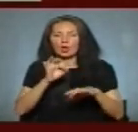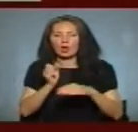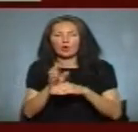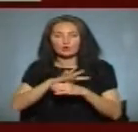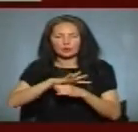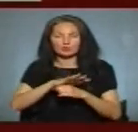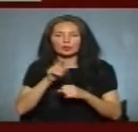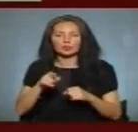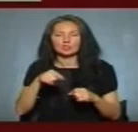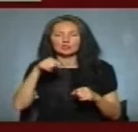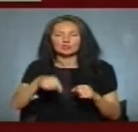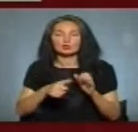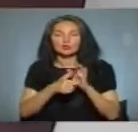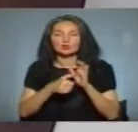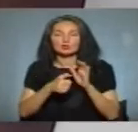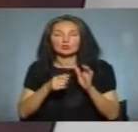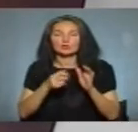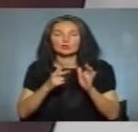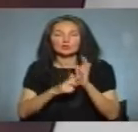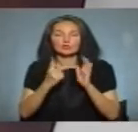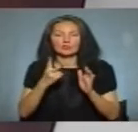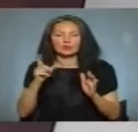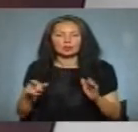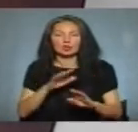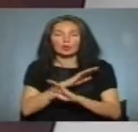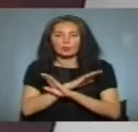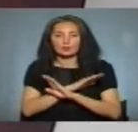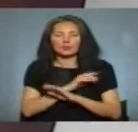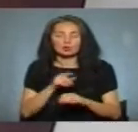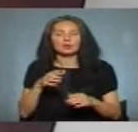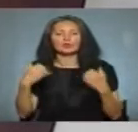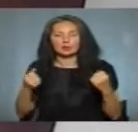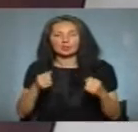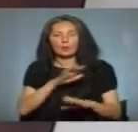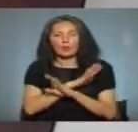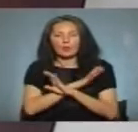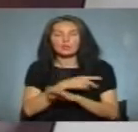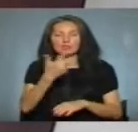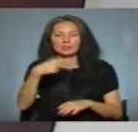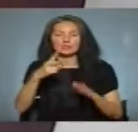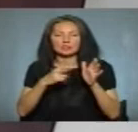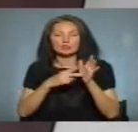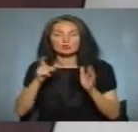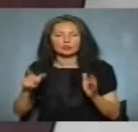1681 людина вже одужала. Померли через ускладнення 37 осіб, каже Володимир Паничев.